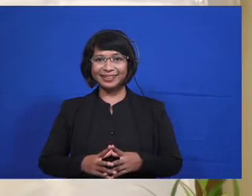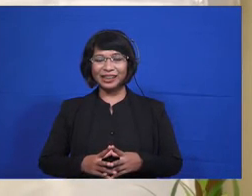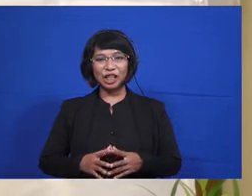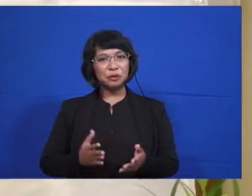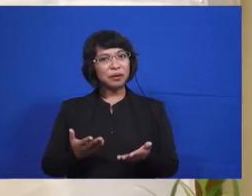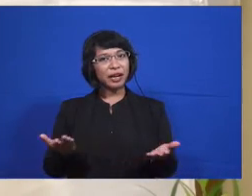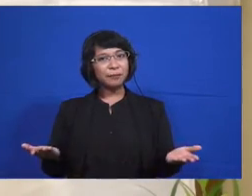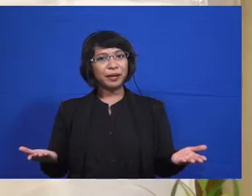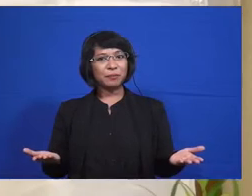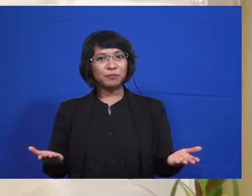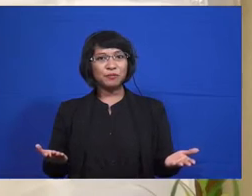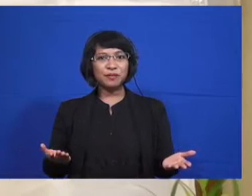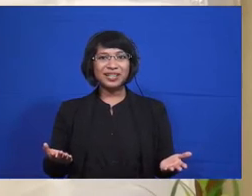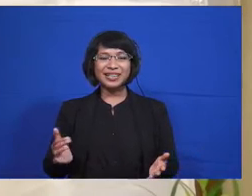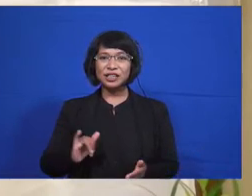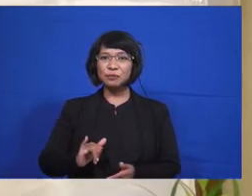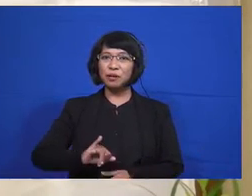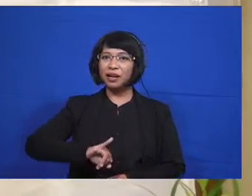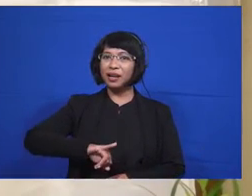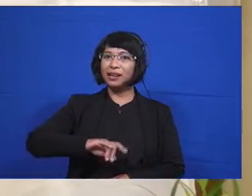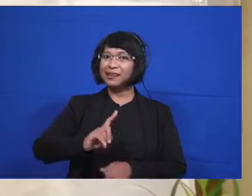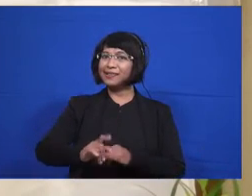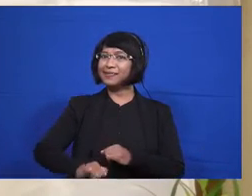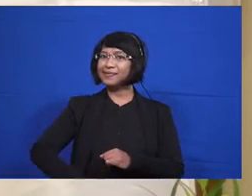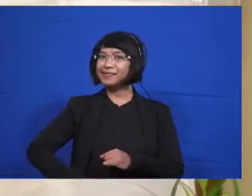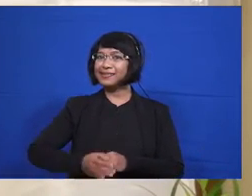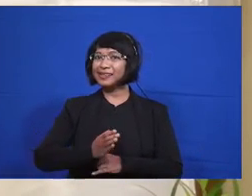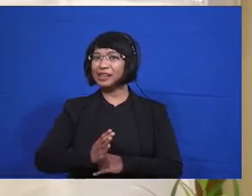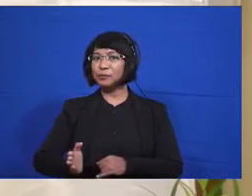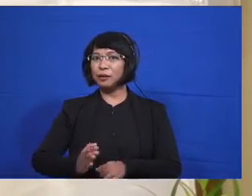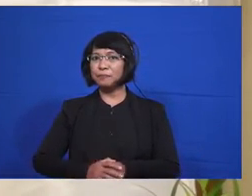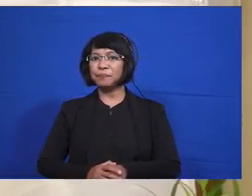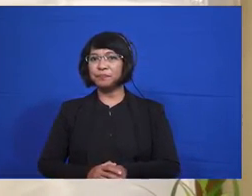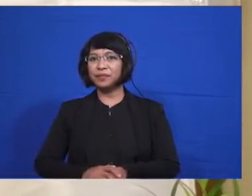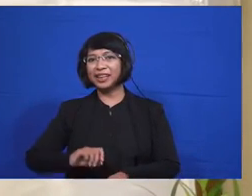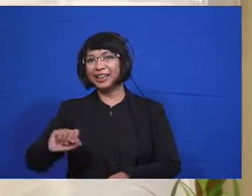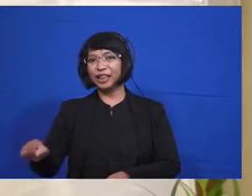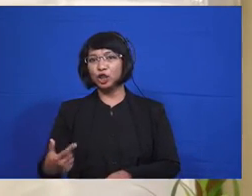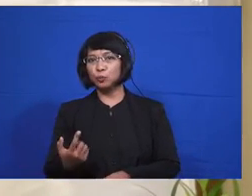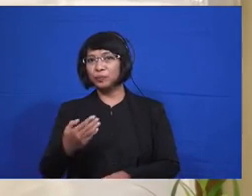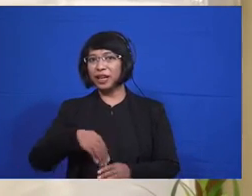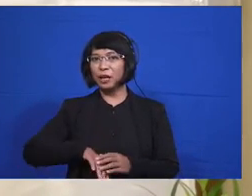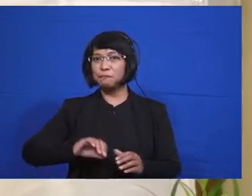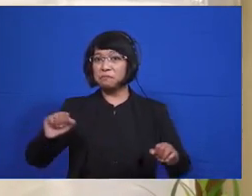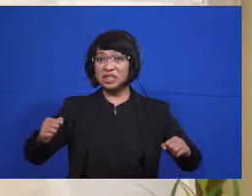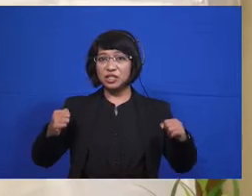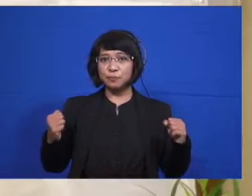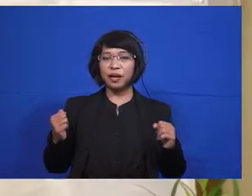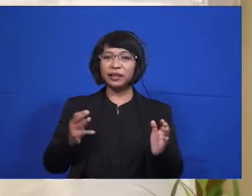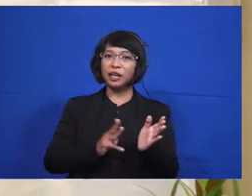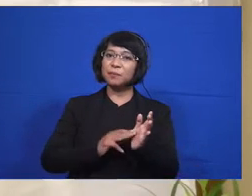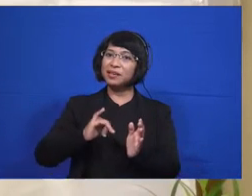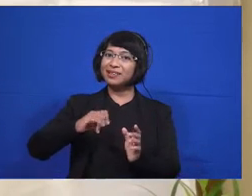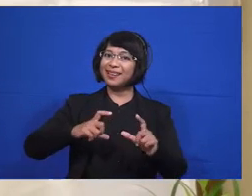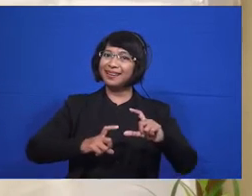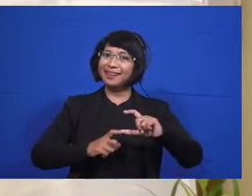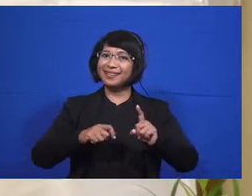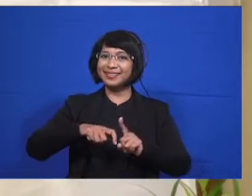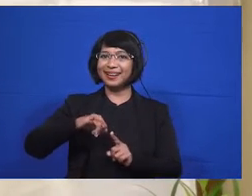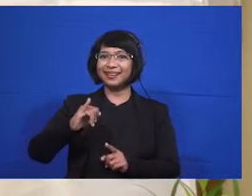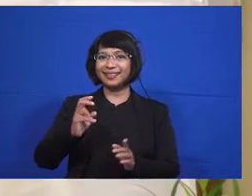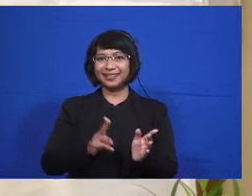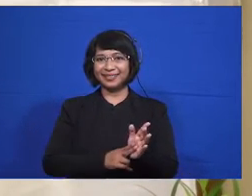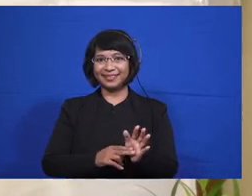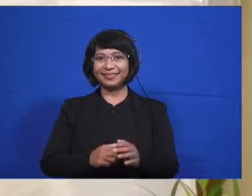Bagaimanapun juga sebagai imam juga menghayati semangat kemiskinan. Di sana masih dikatakan begini.